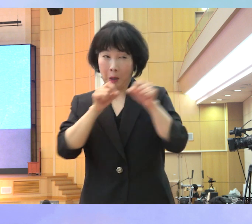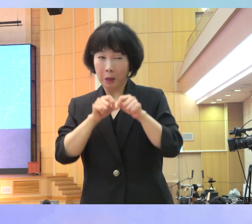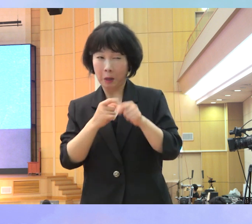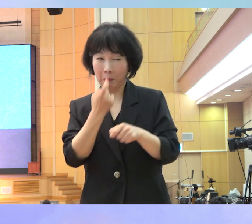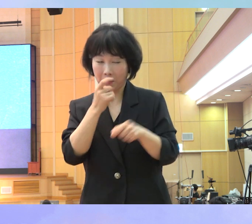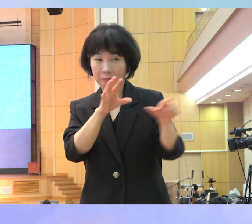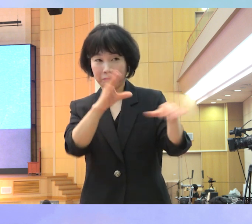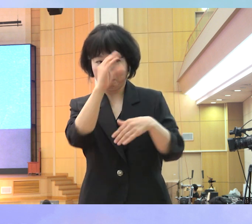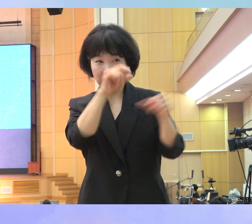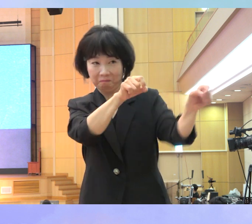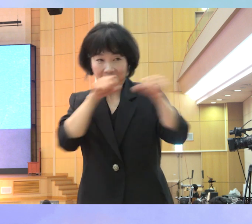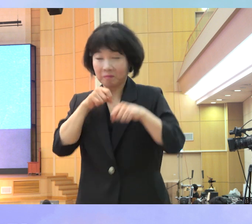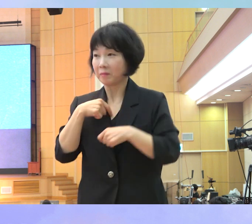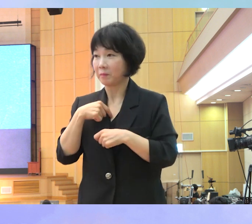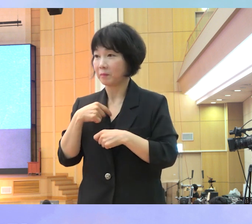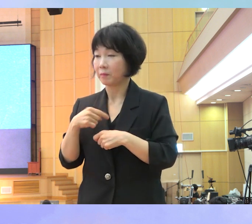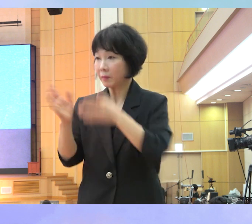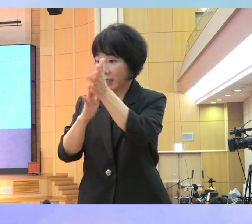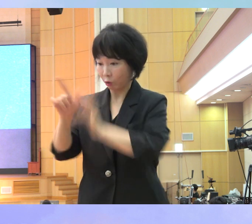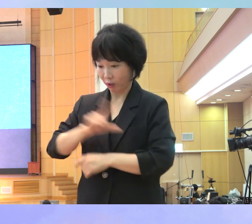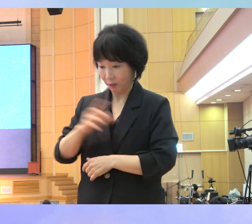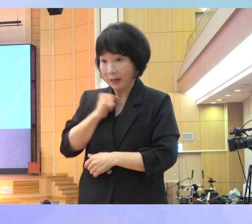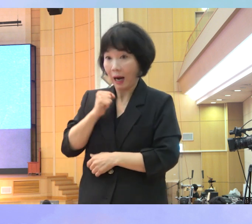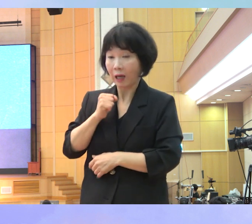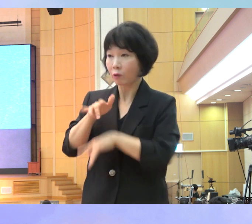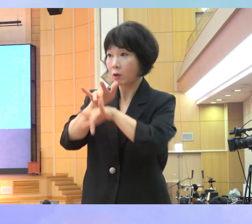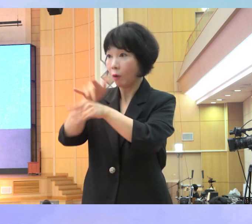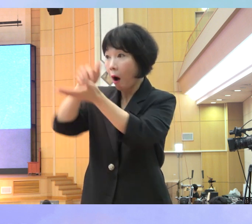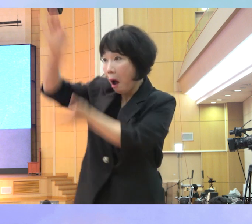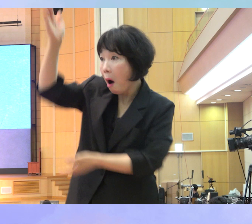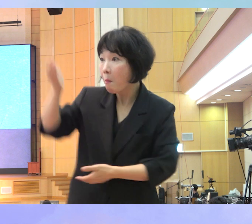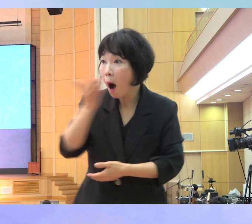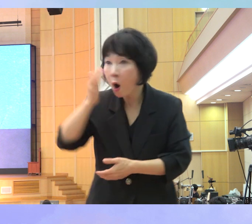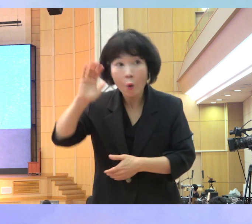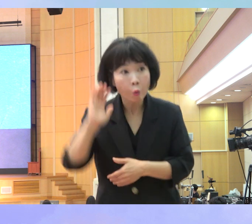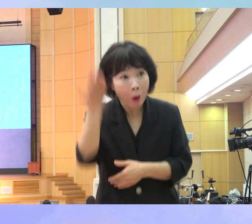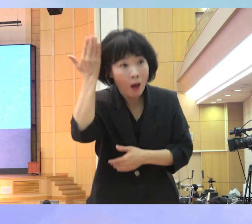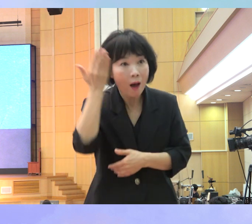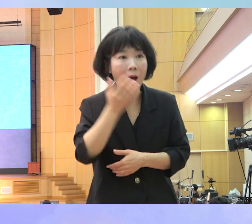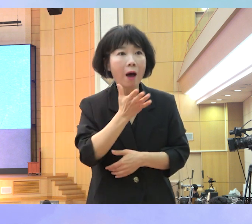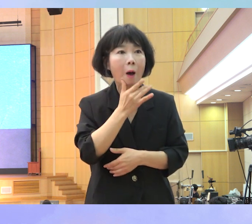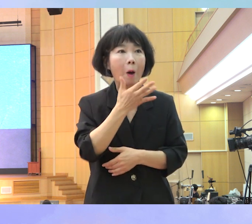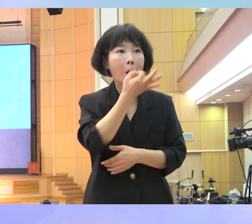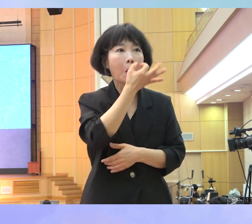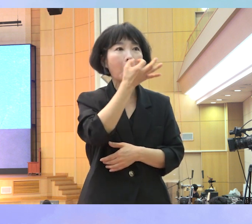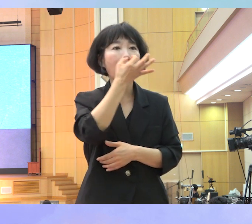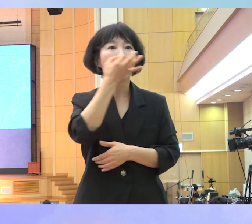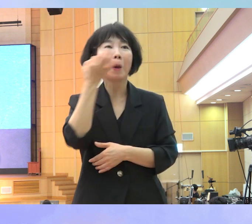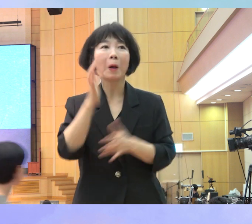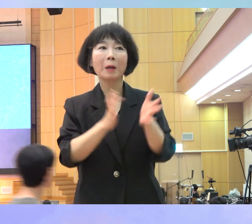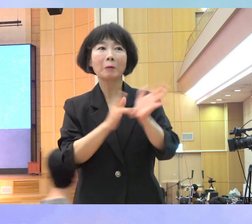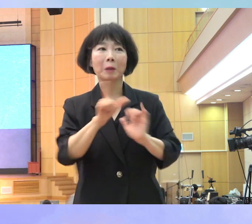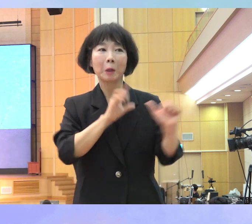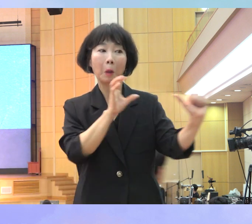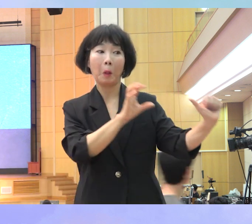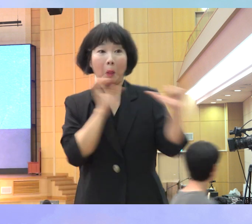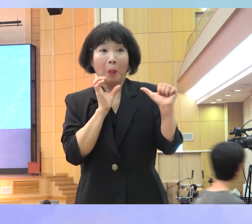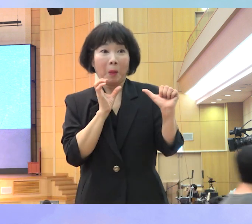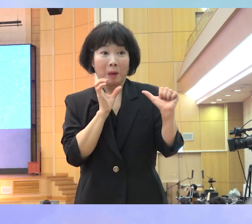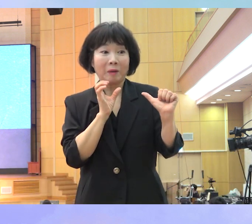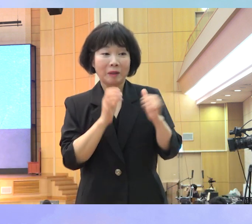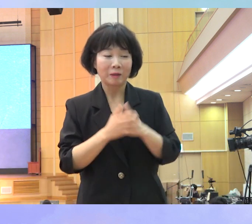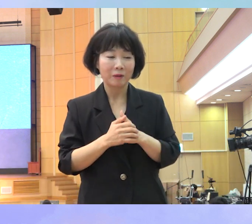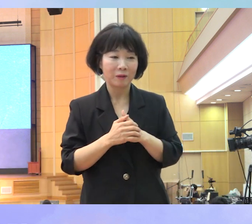봤더니 공통적으로 뭐냐? 예수의 이름으로 하더라. 오케이, 그럼 알았어. 우리도 한번 해보자. 내가